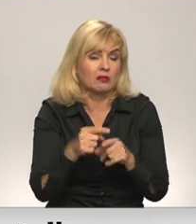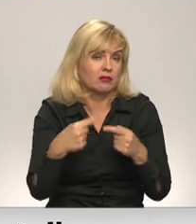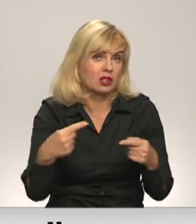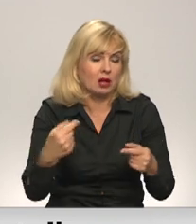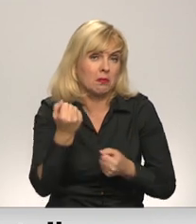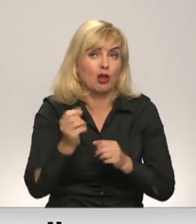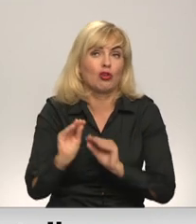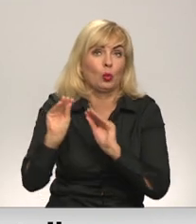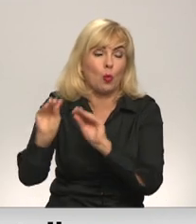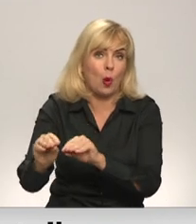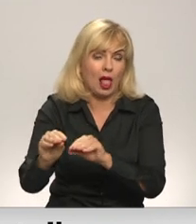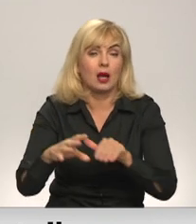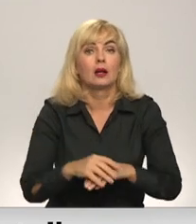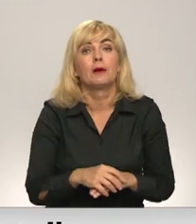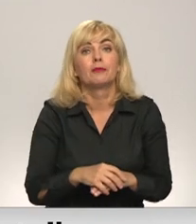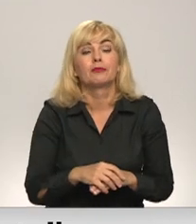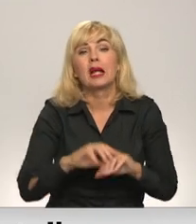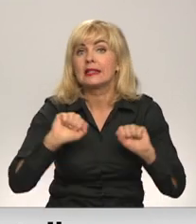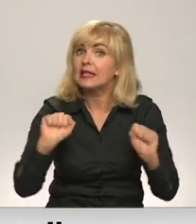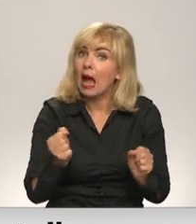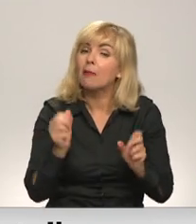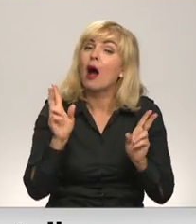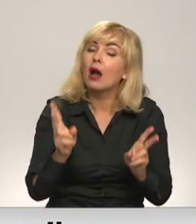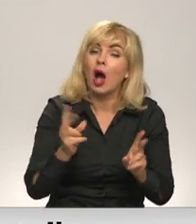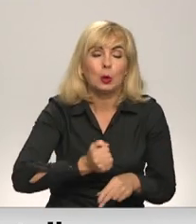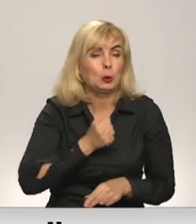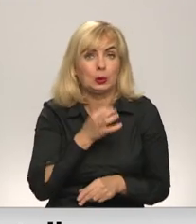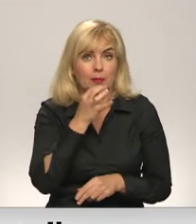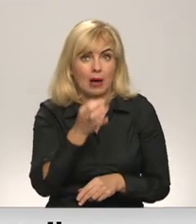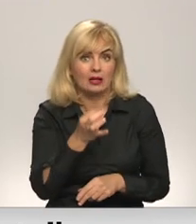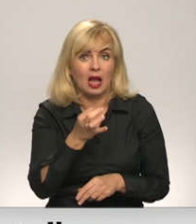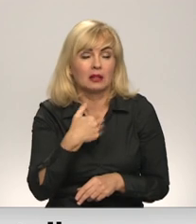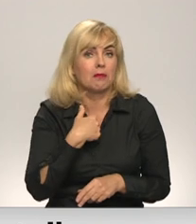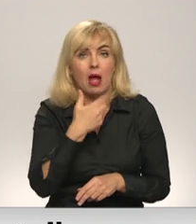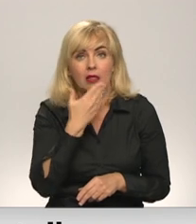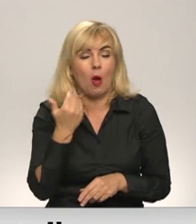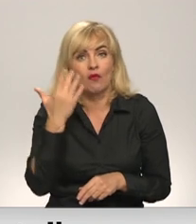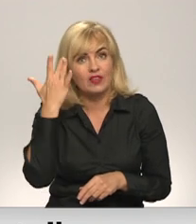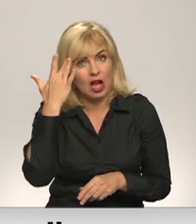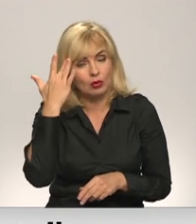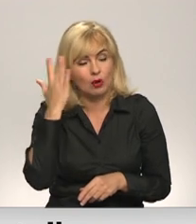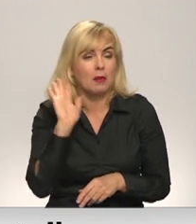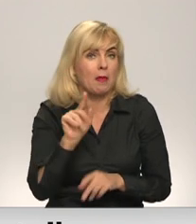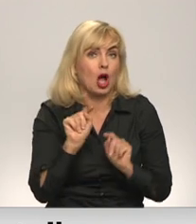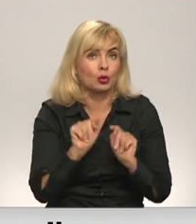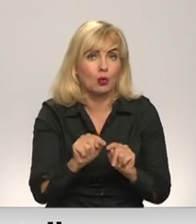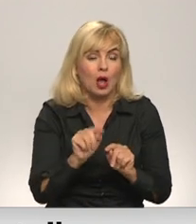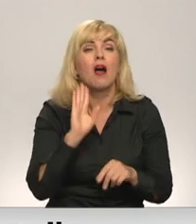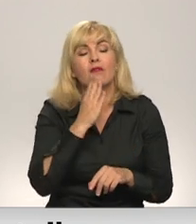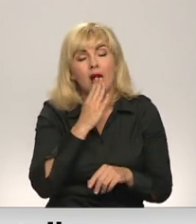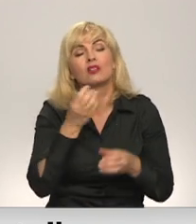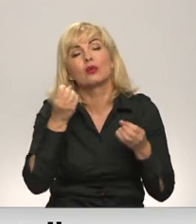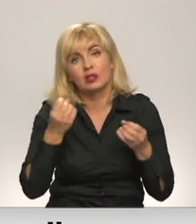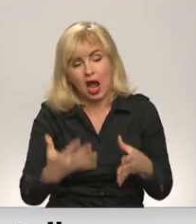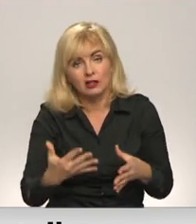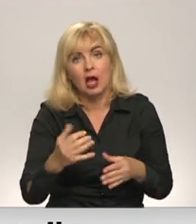maši. Nu, ziemā droši vien grūti teikt. Ziemā man laikam nav viedokļi par to. Vasarā skaidrs